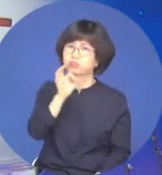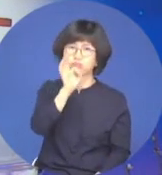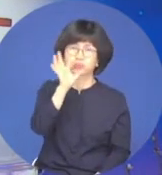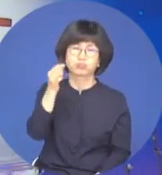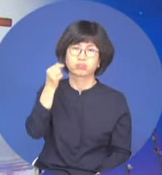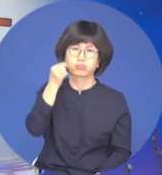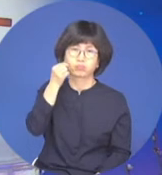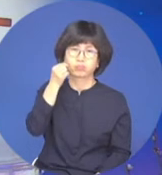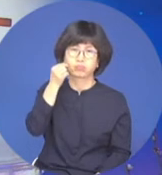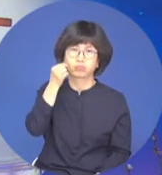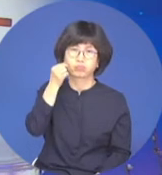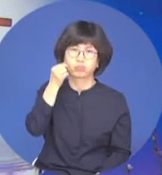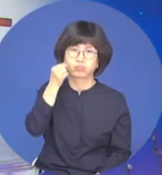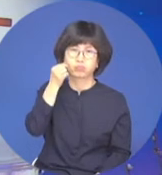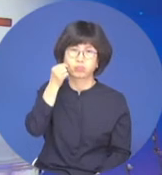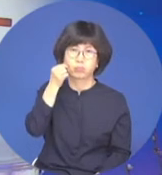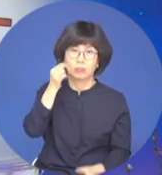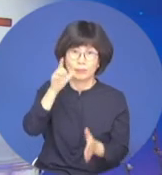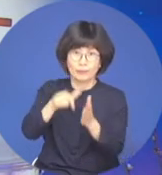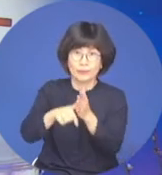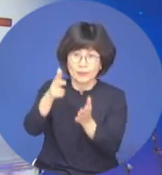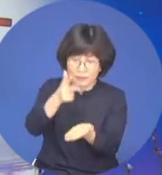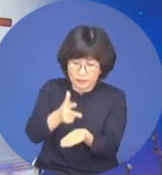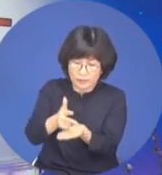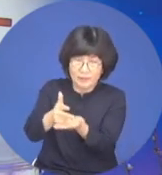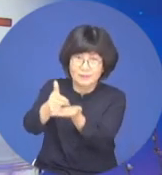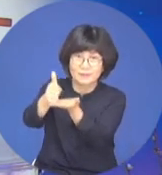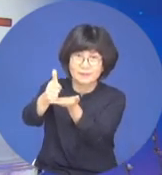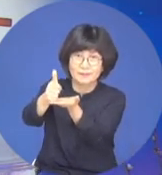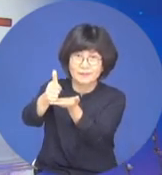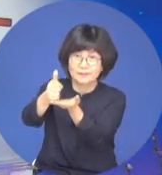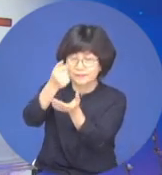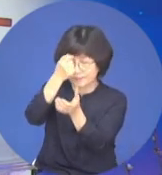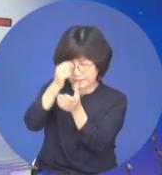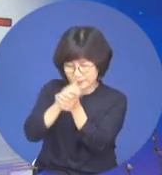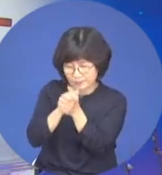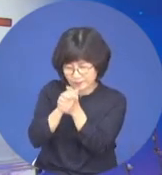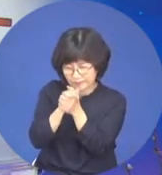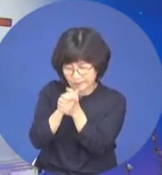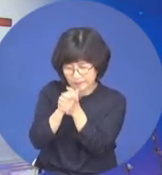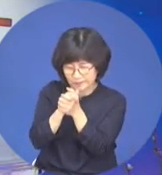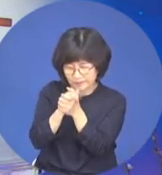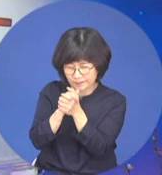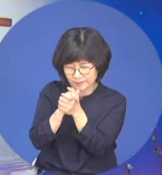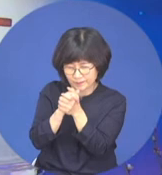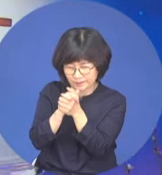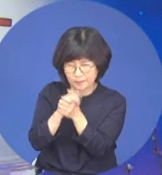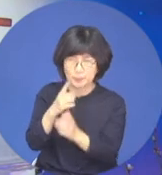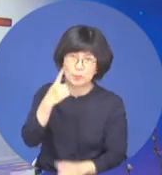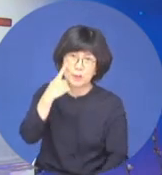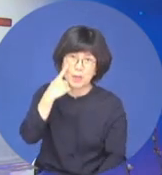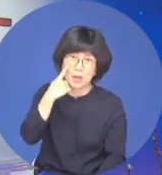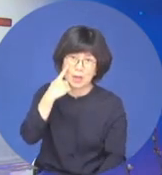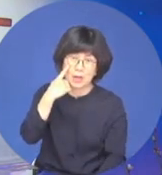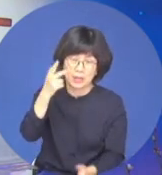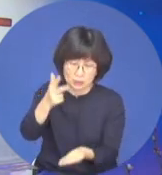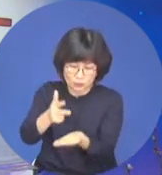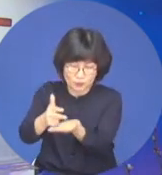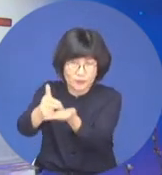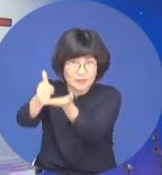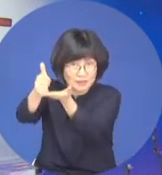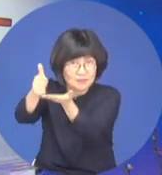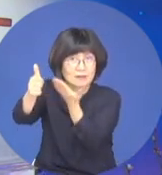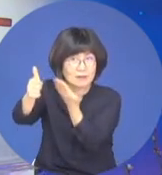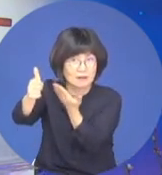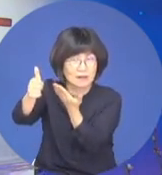그럴 때에도요, 주님 앞에 나가서 어찌하여, 어찌하여 탄식하며 기도하다 보면요, 주님께서 어찌하여가